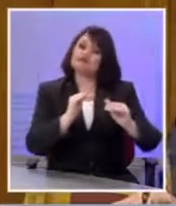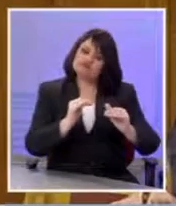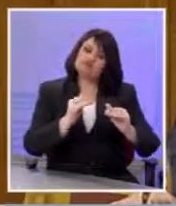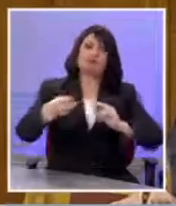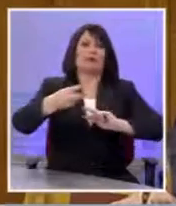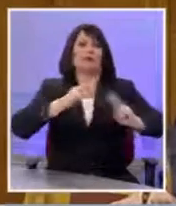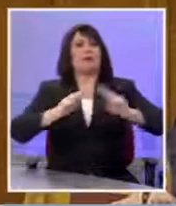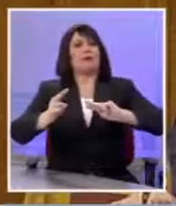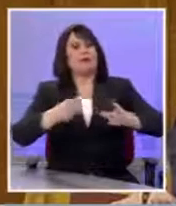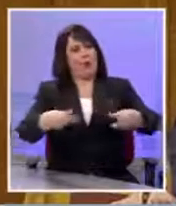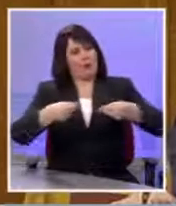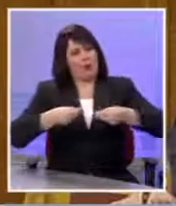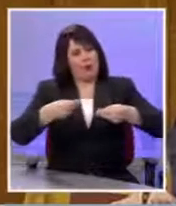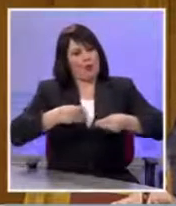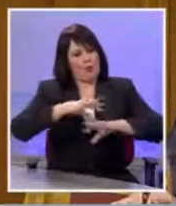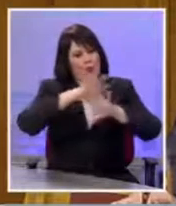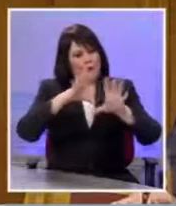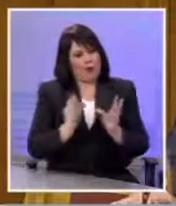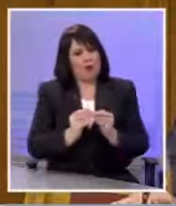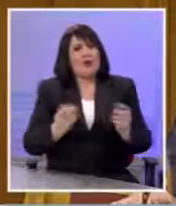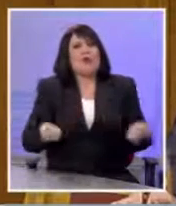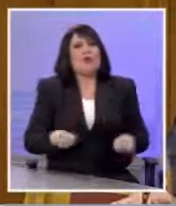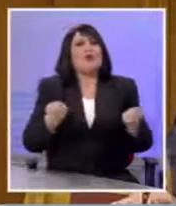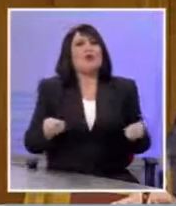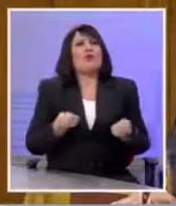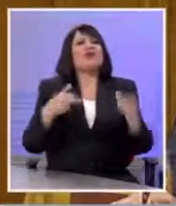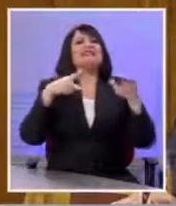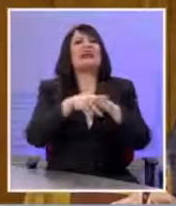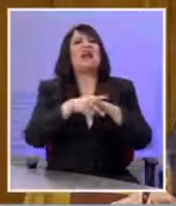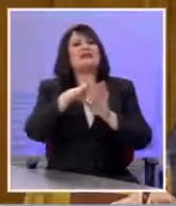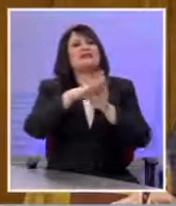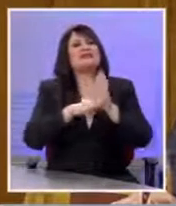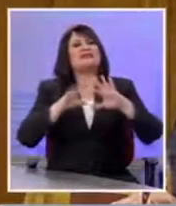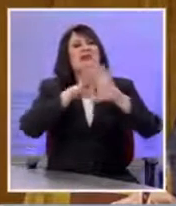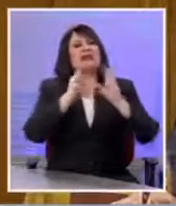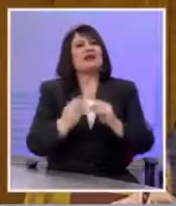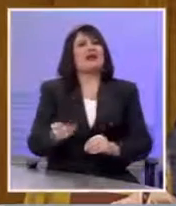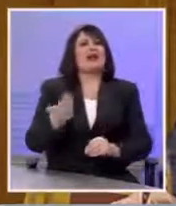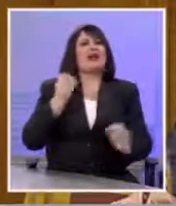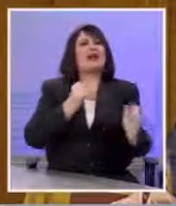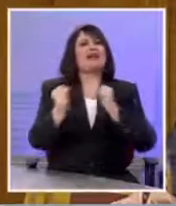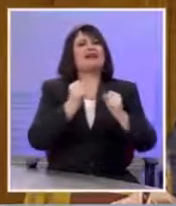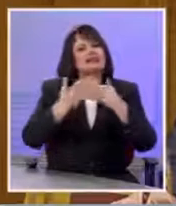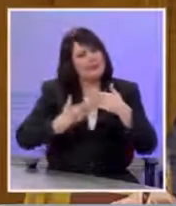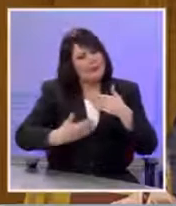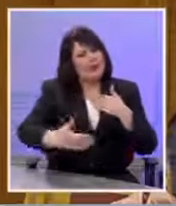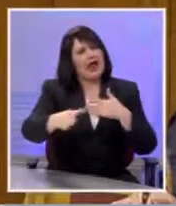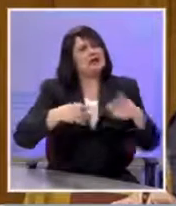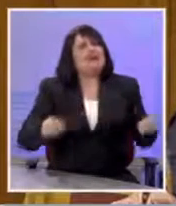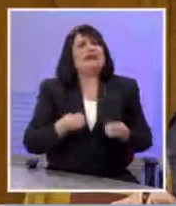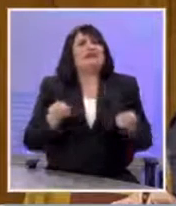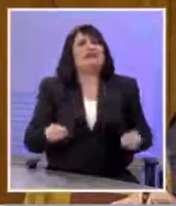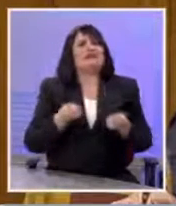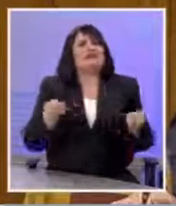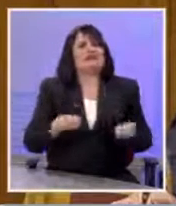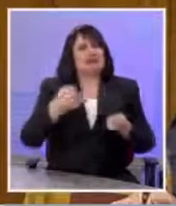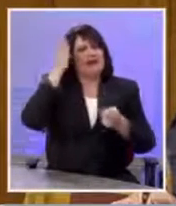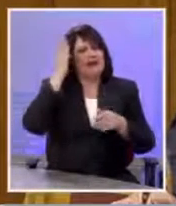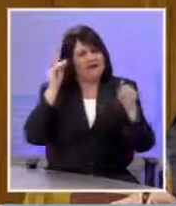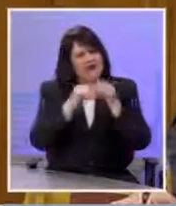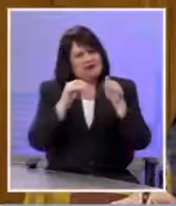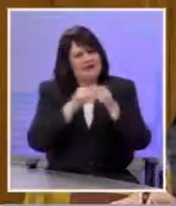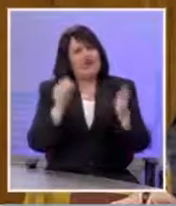τρόπο, για την εξέλιξη του χρηματοπιστωτικού συστήματος συνολικά από την κρίση και μετά, και βεβαίως και για τις